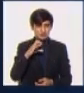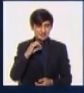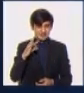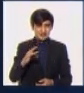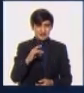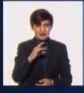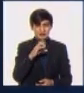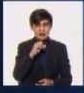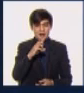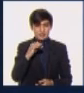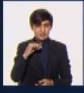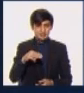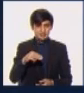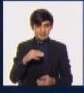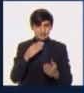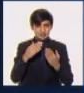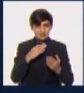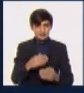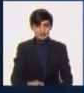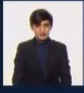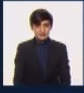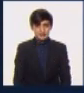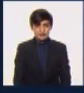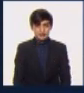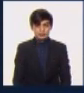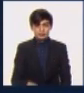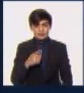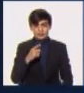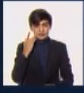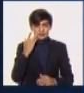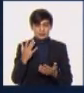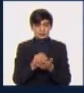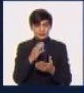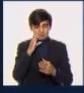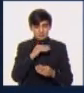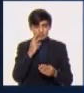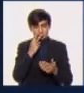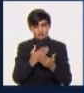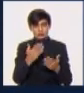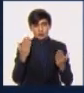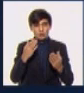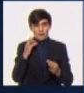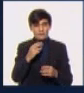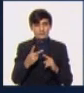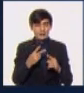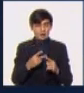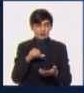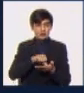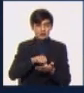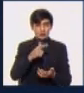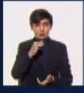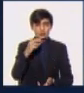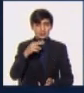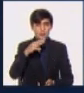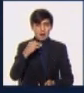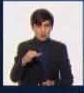Сабит. Наталья, здравствуйте. Вы частично успели показать в кинотеатрах вторую часть фильма «Гудбай, мой